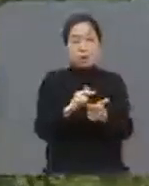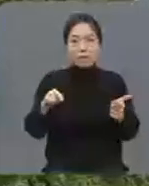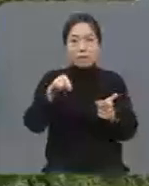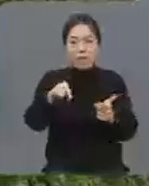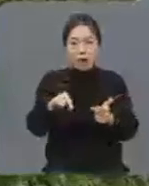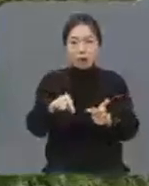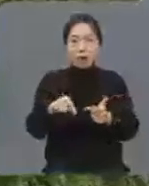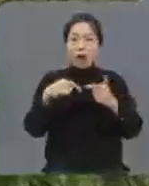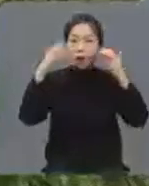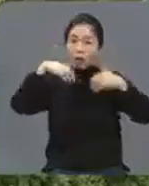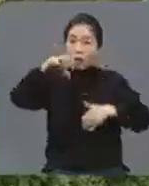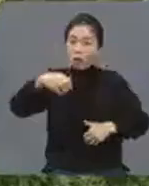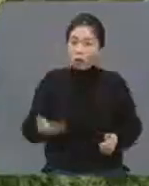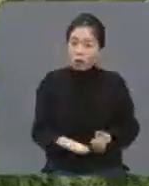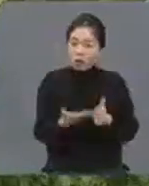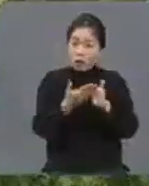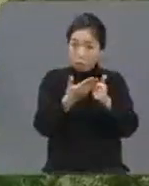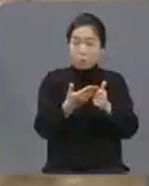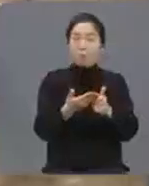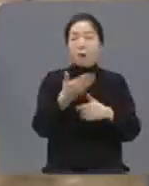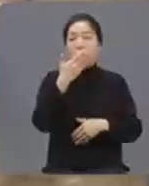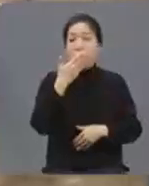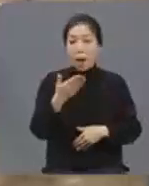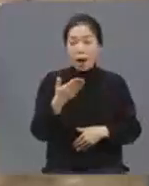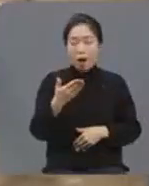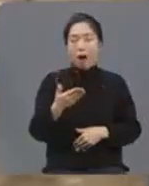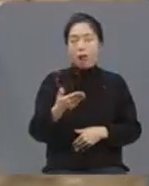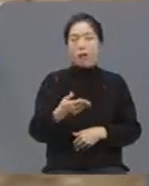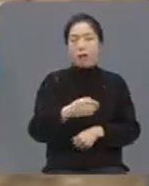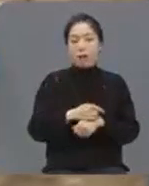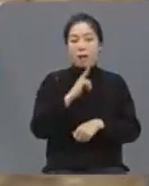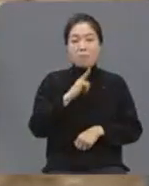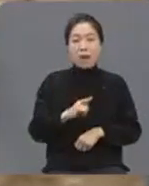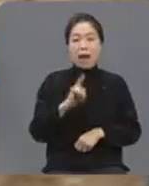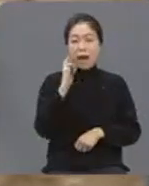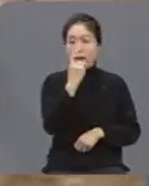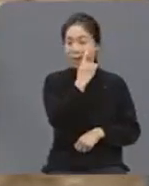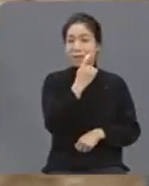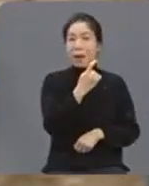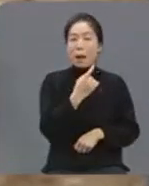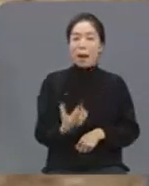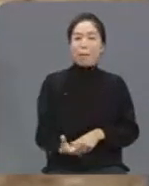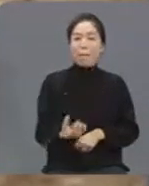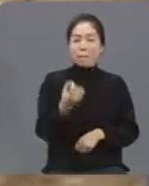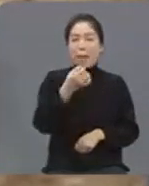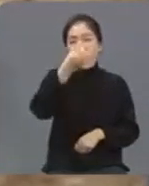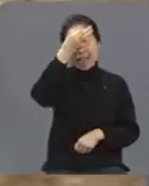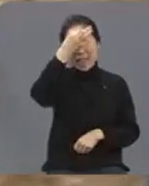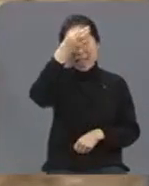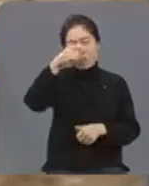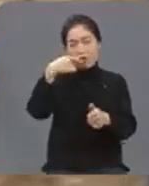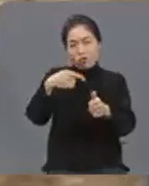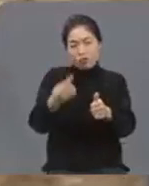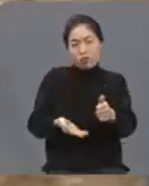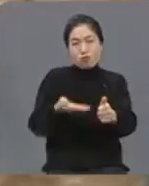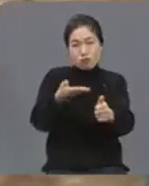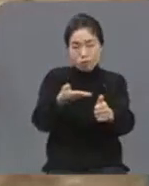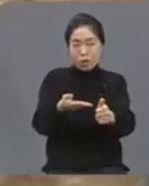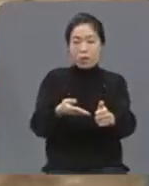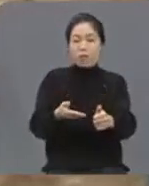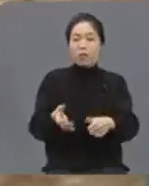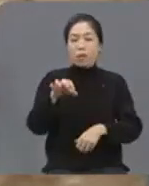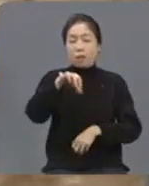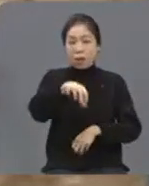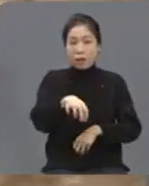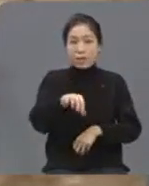작물의 시장성을 높게 평가하고 있습니다 지역 적응 실증을 이제 해서 이정과 또 현장